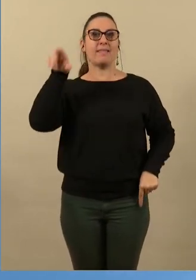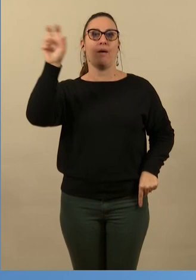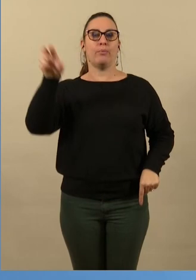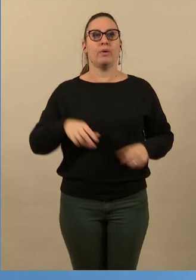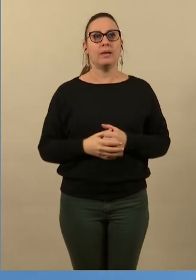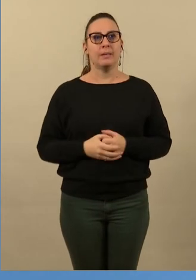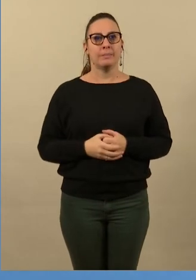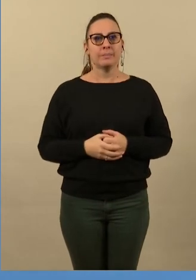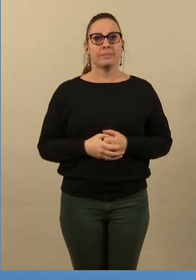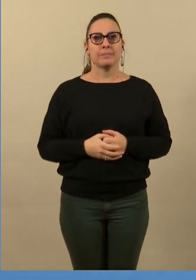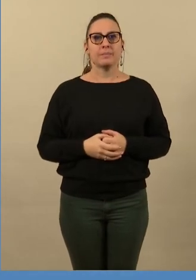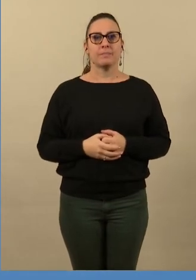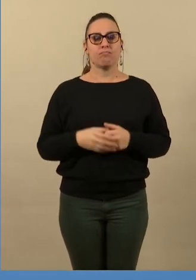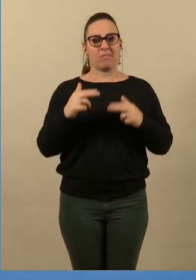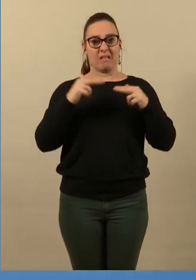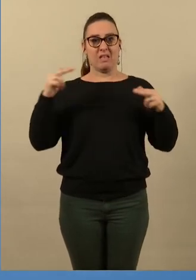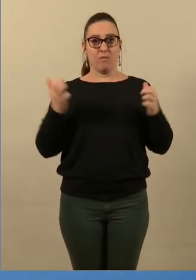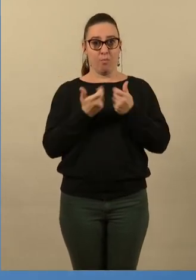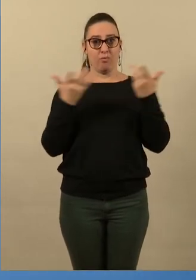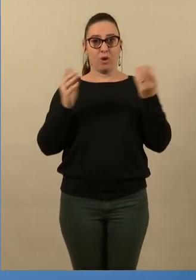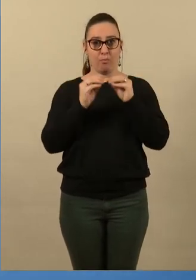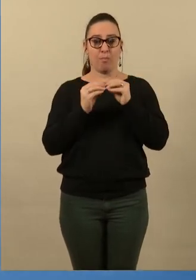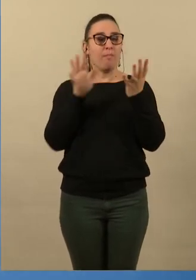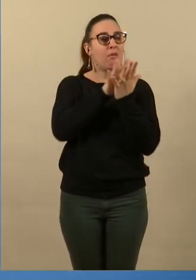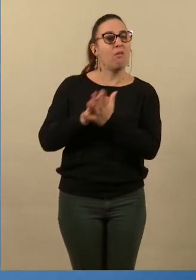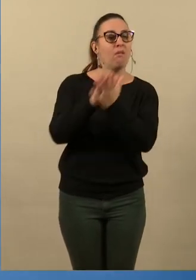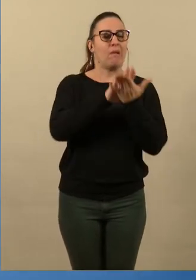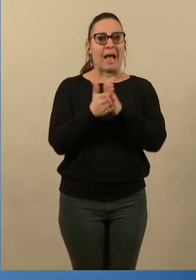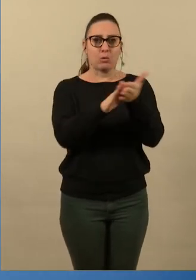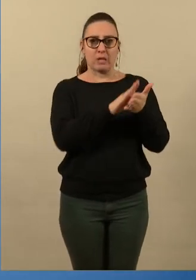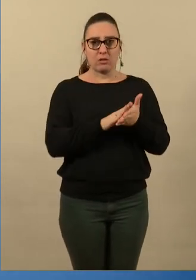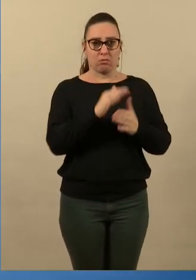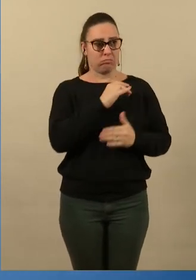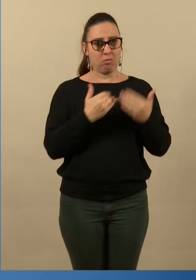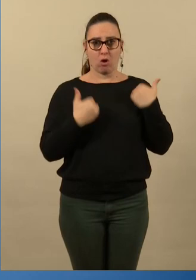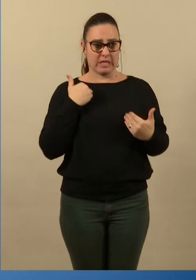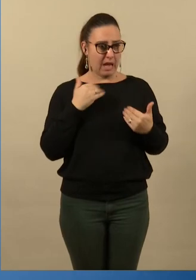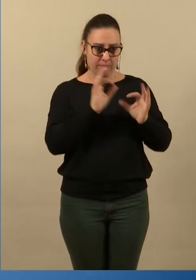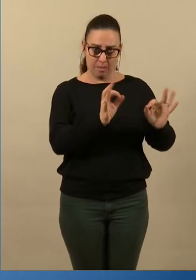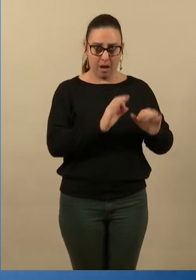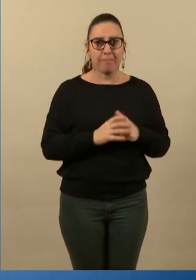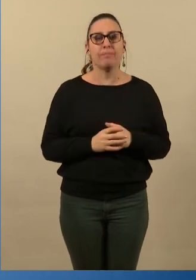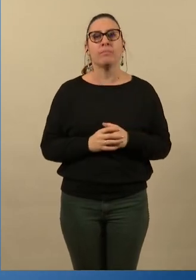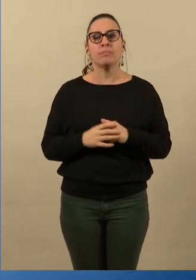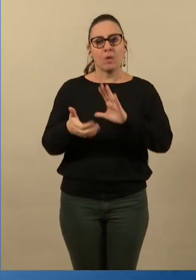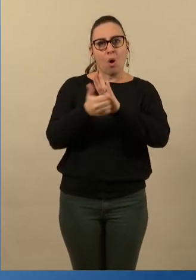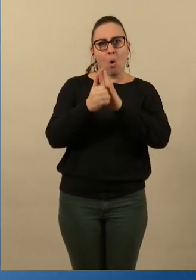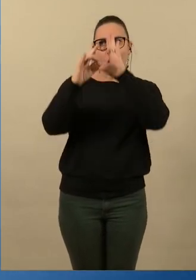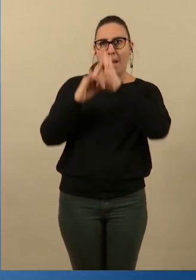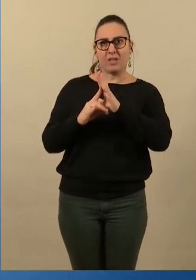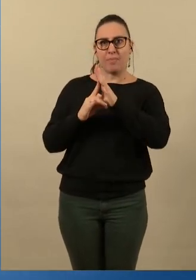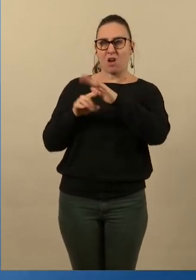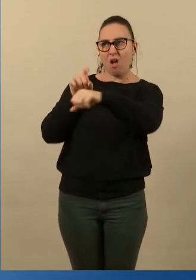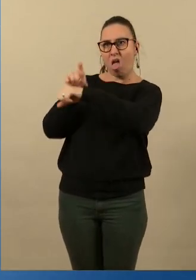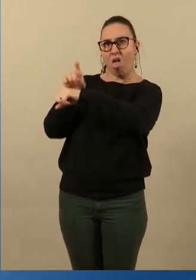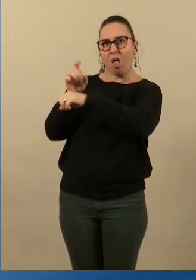problème à plusieurs niveaux l'absence de concertation avec les associations liées au handicap la remise en cause du rôle des mdp h